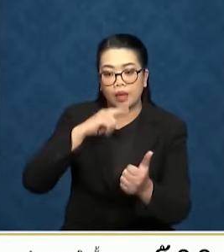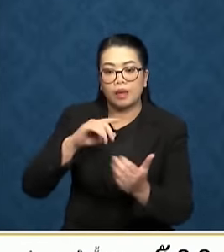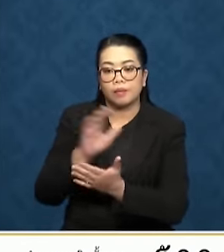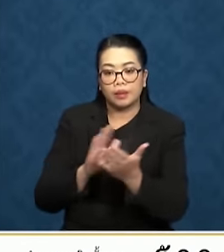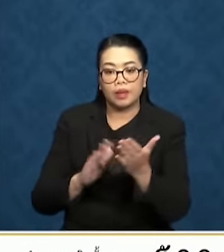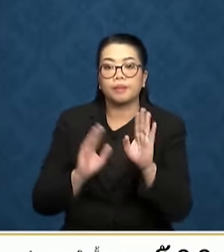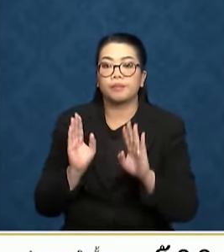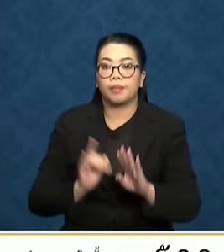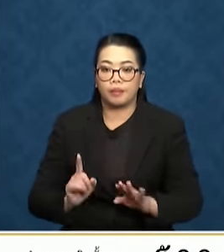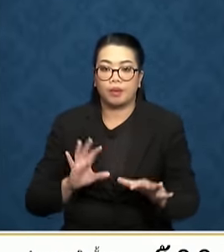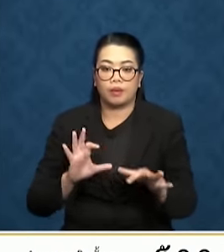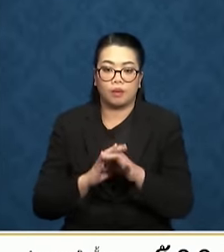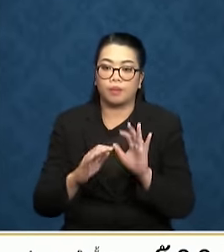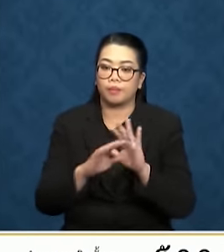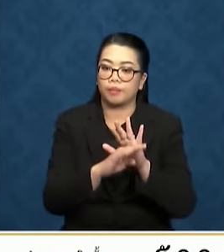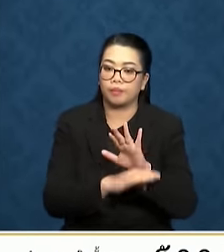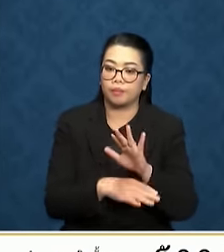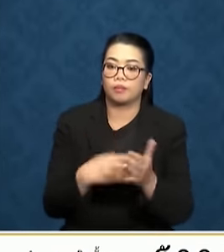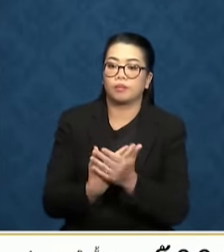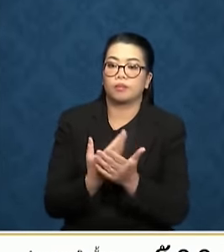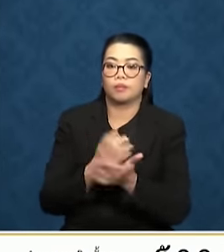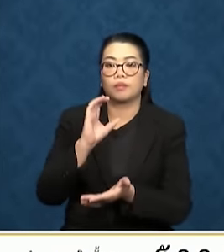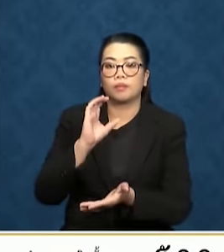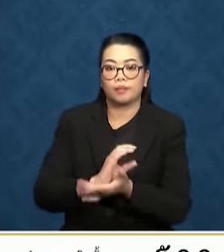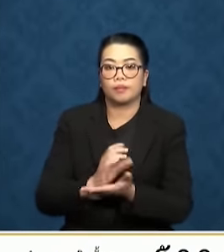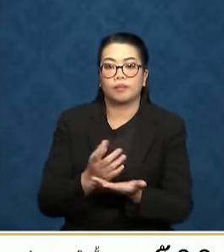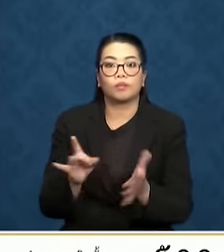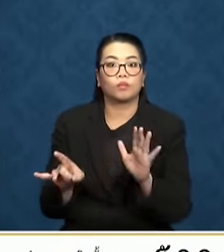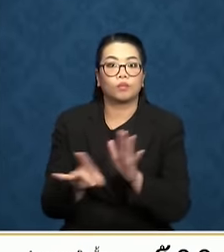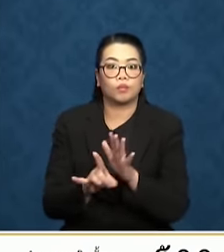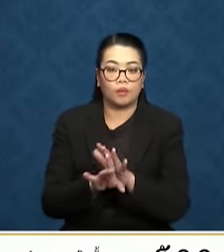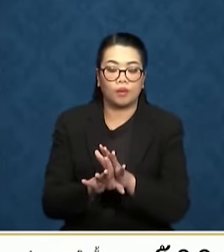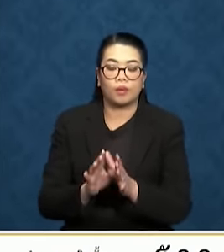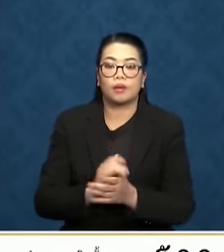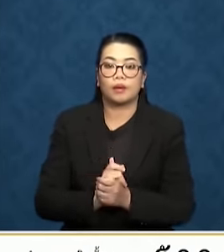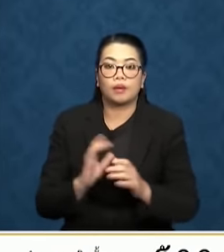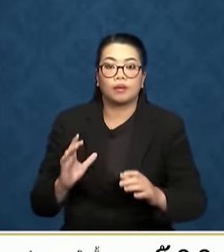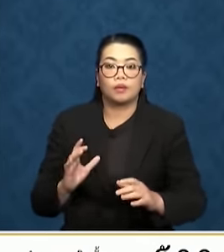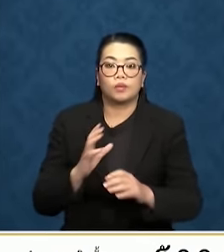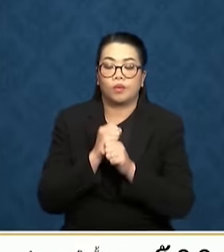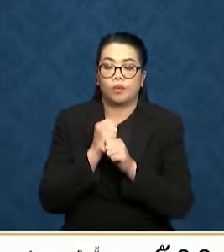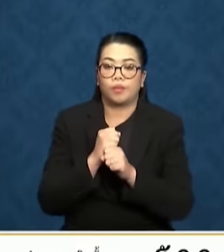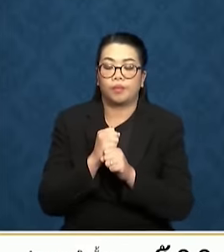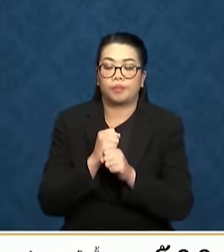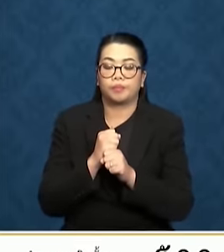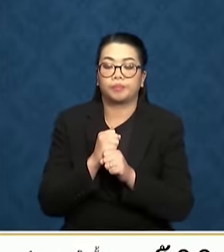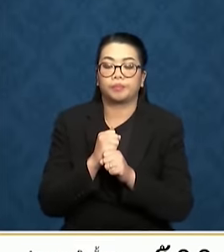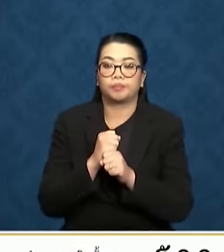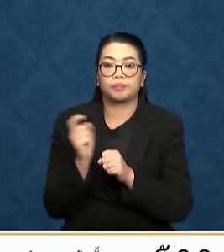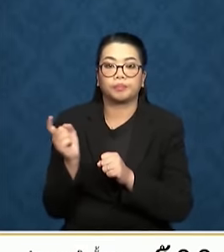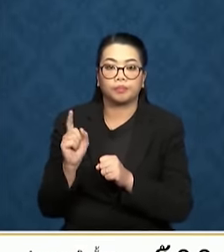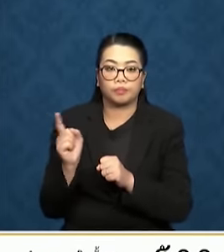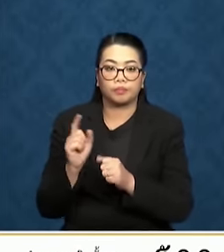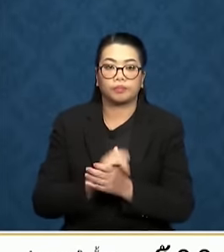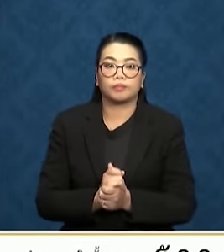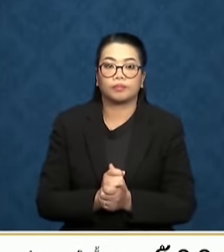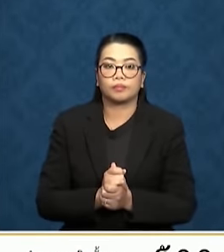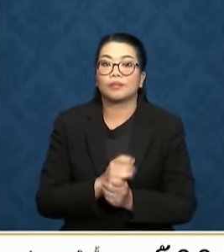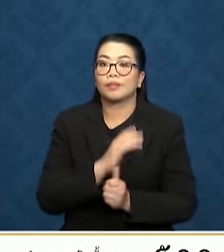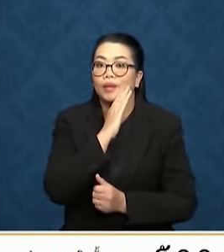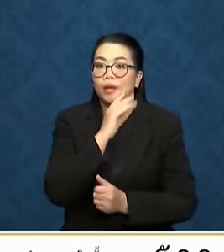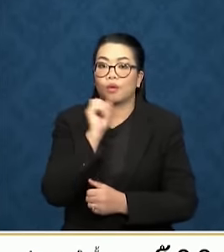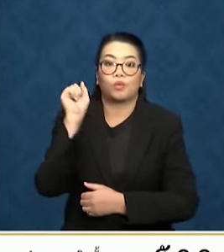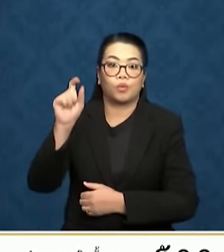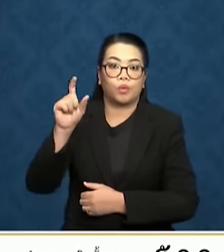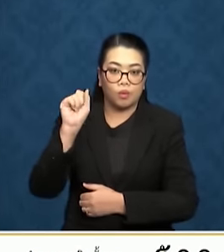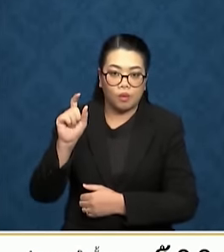บ้างเกี่ยวกับกระบวนการงบประมาณผมจะปิดท้ายด้วยการสรุปด้วยการขมวดครับว่า 5สิ่งเร่ง